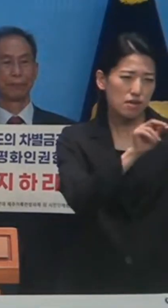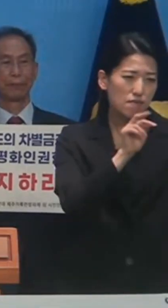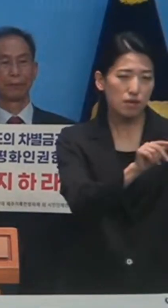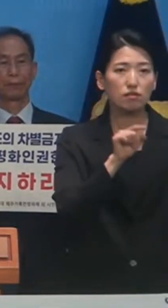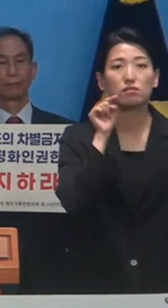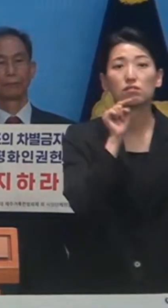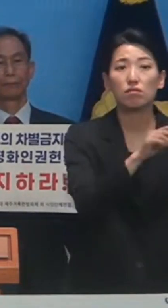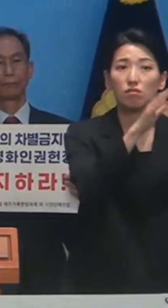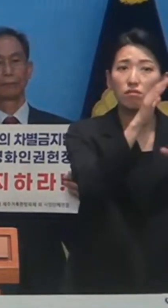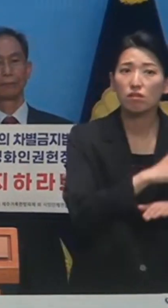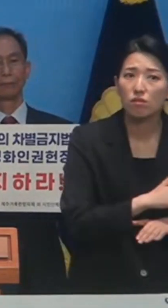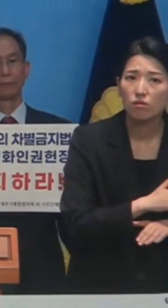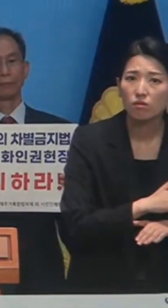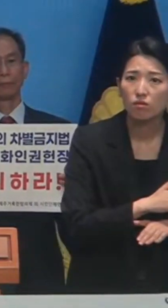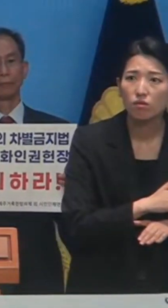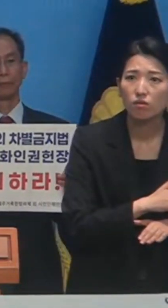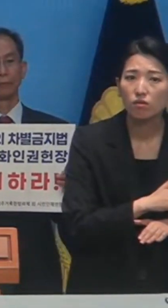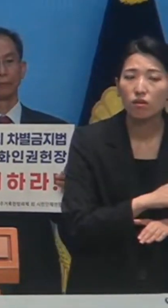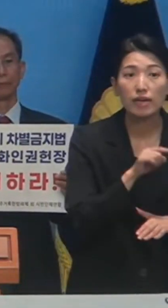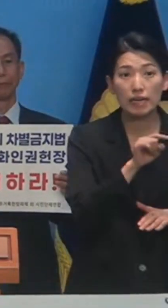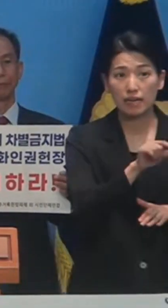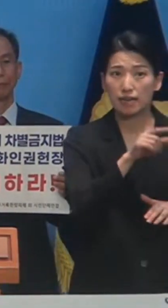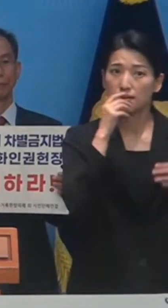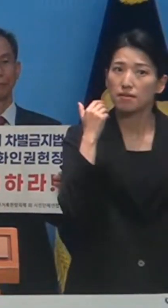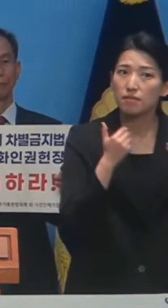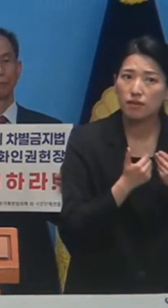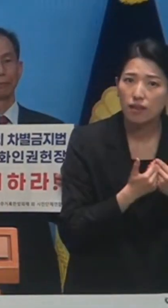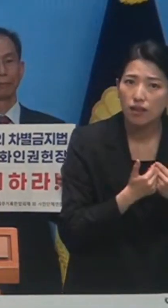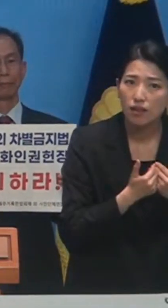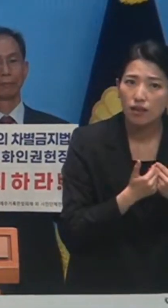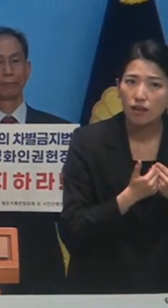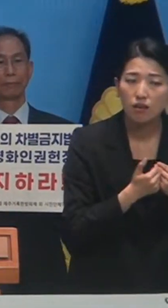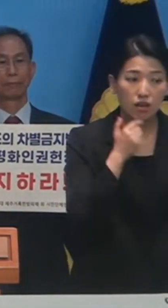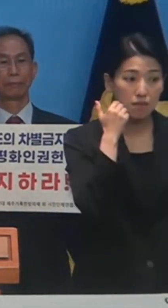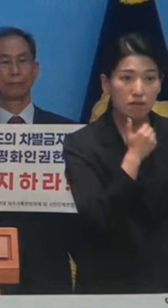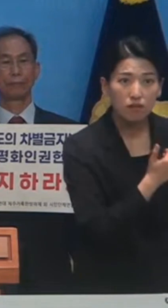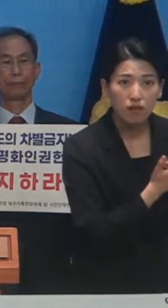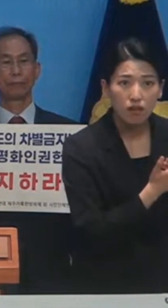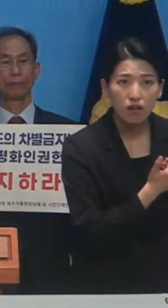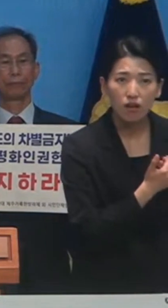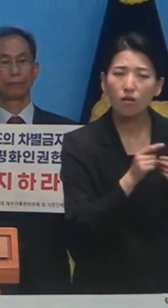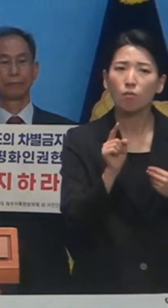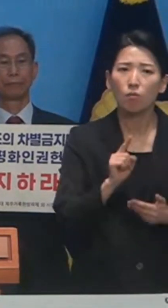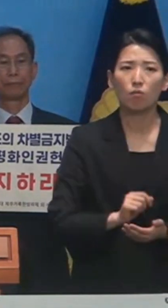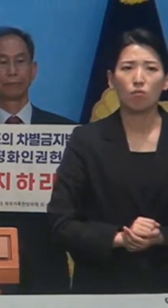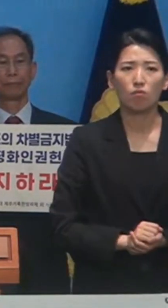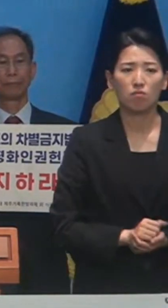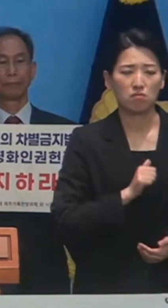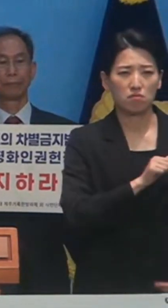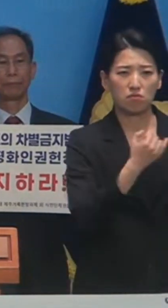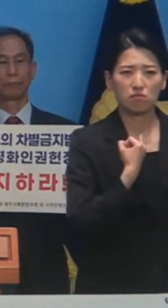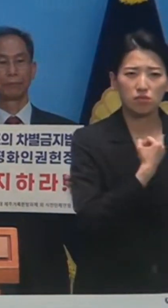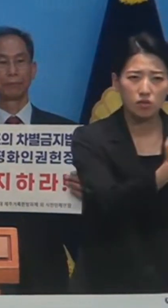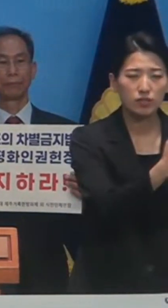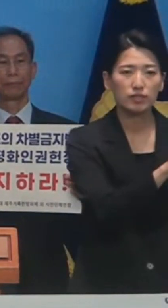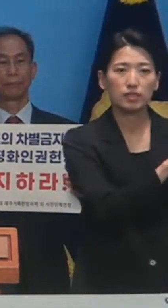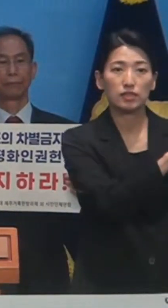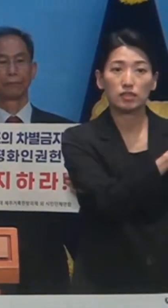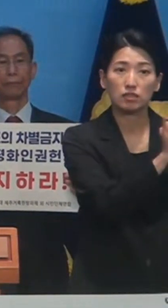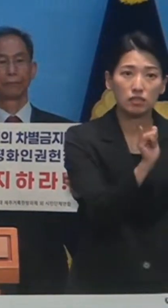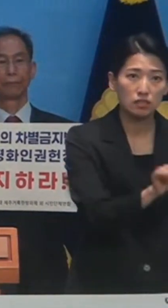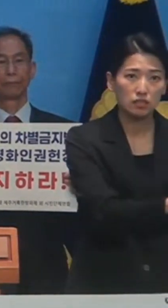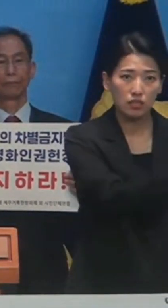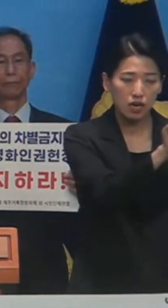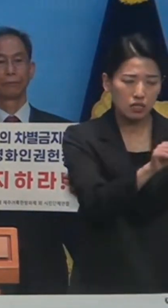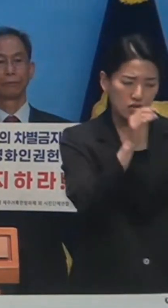동일시한다는 것입니다. 행위 반대를 행위자 반대와 동일시하여 동성애자나 동성애 지지자들에게